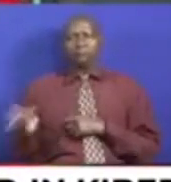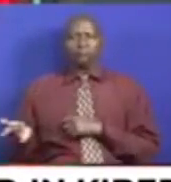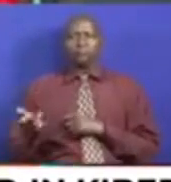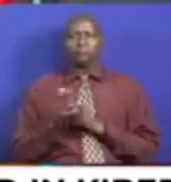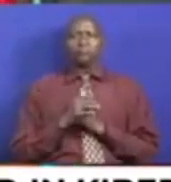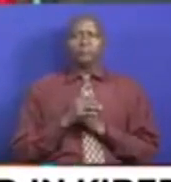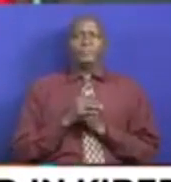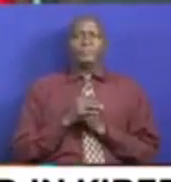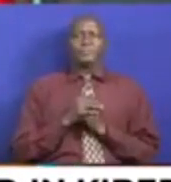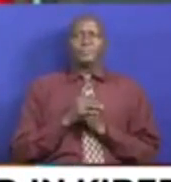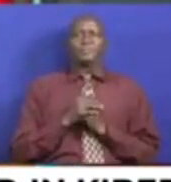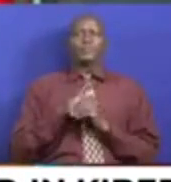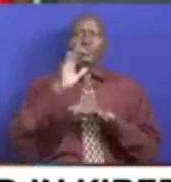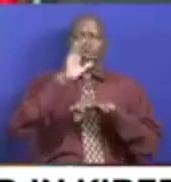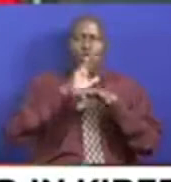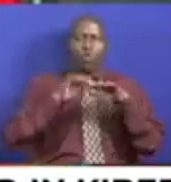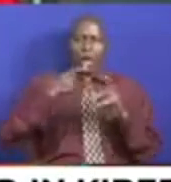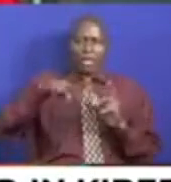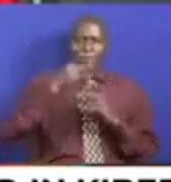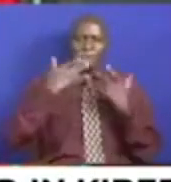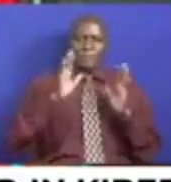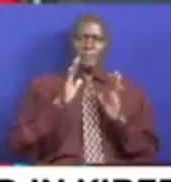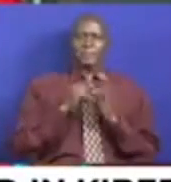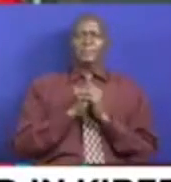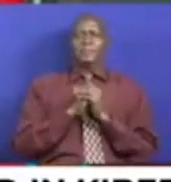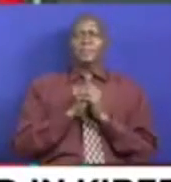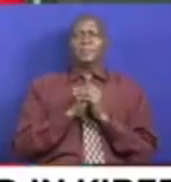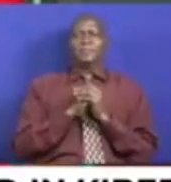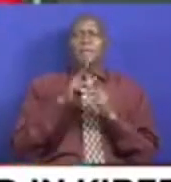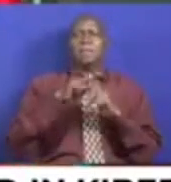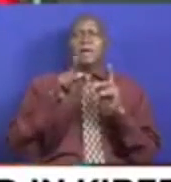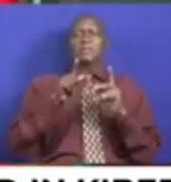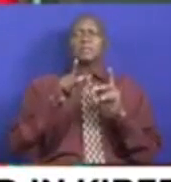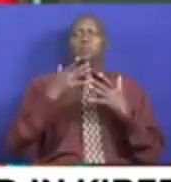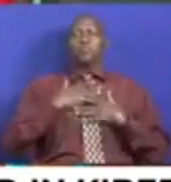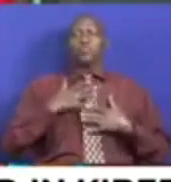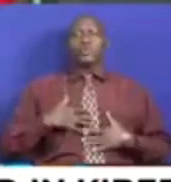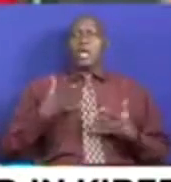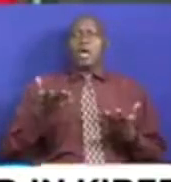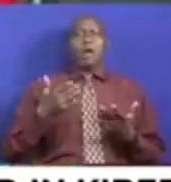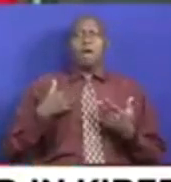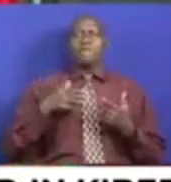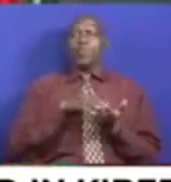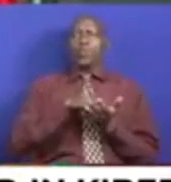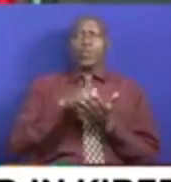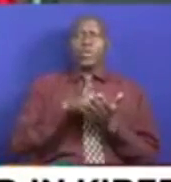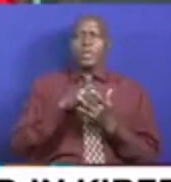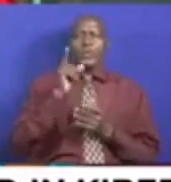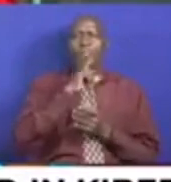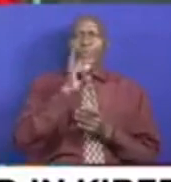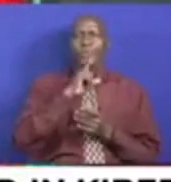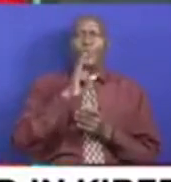sisi tukakuja kuitwa. Sasa tuliitwa kama mwili yake imeregea, hakuongea na mtu kitu. Tukamkimbiza hapa Lakeside.